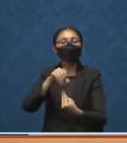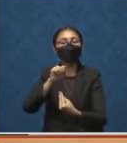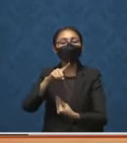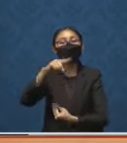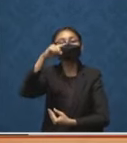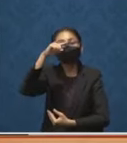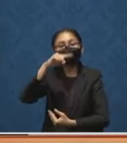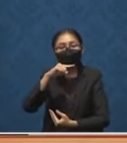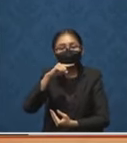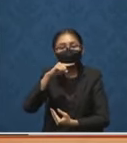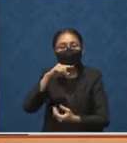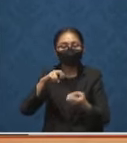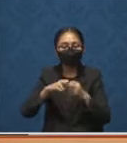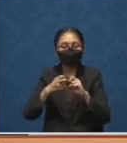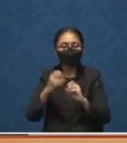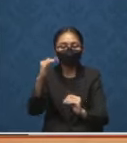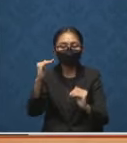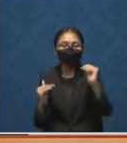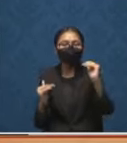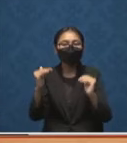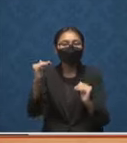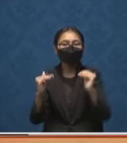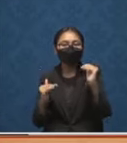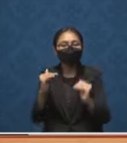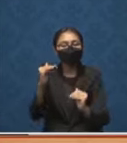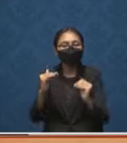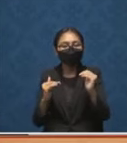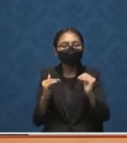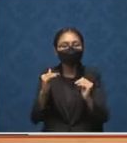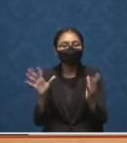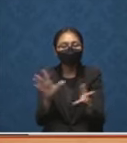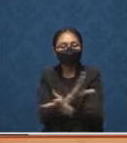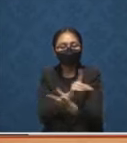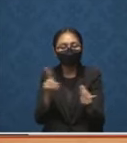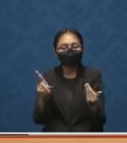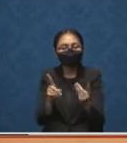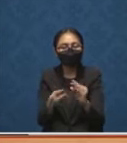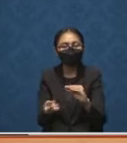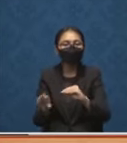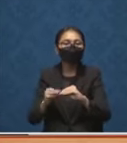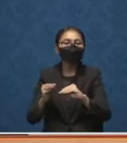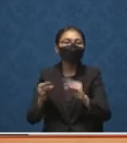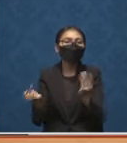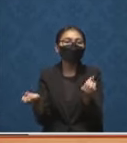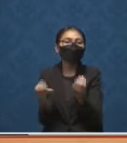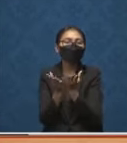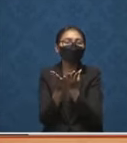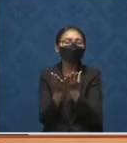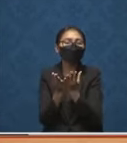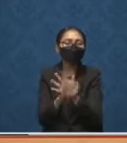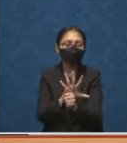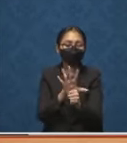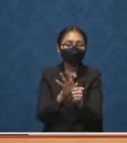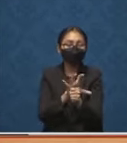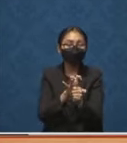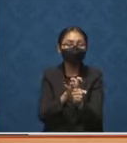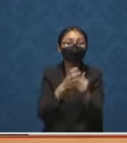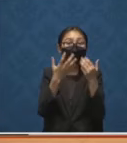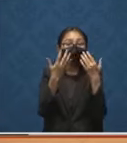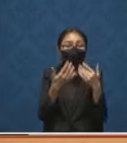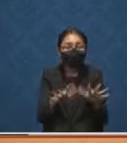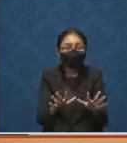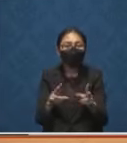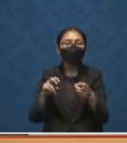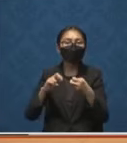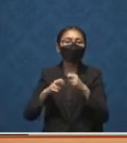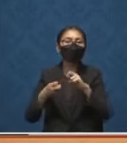ความเหลื่อมล้ำที่กลายเป็นปัญหาใหญ่ที่เรื้อรังแล้วก็รุนแรงมากขึ้นเรื่อยๆโดยเฉพาะหลังจากช่วงวิกฤตโควิดก็จะยิ่งทำให้ปั